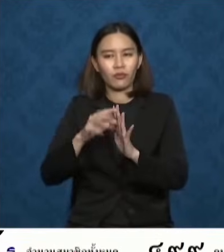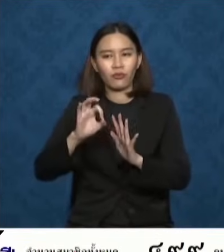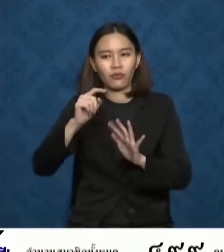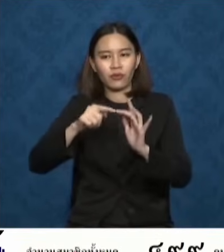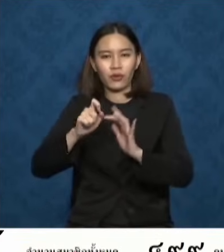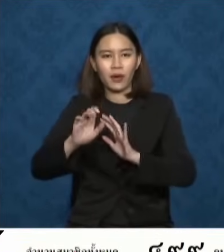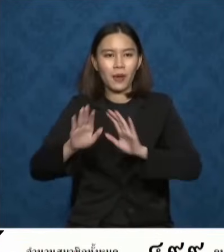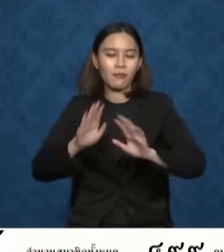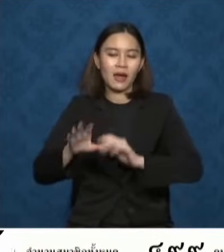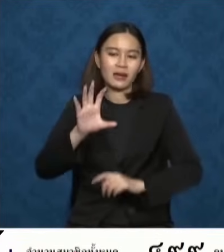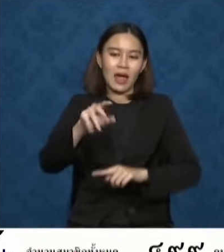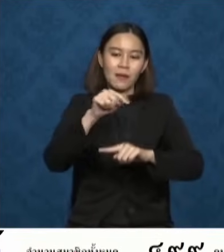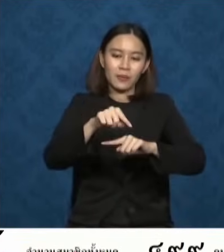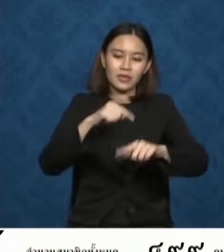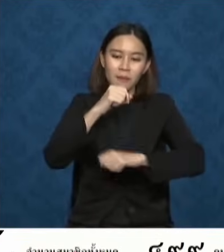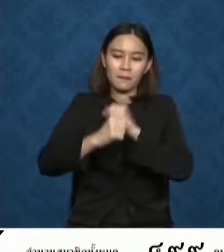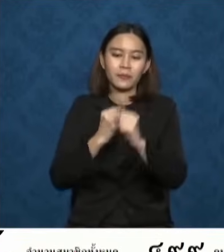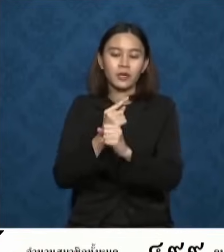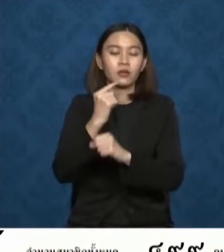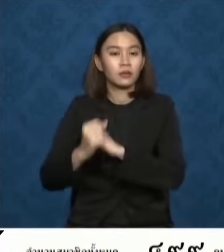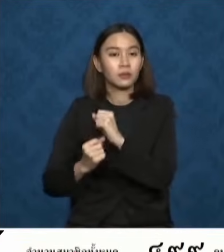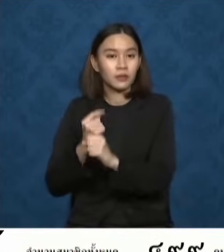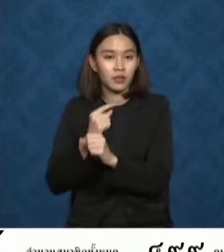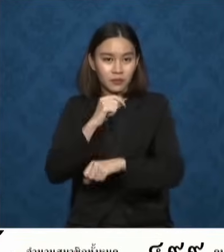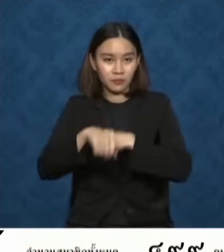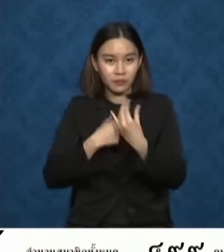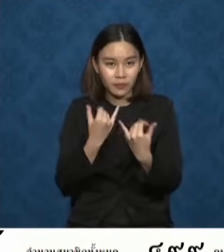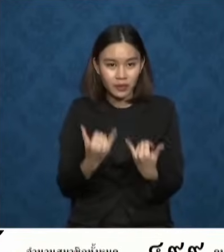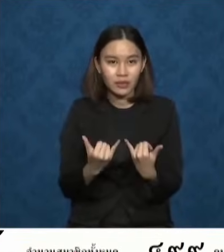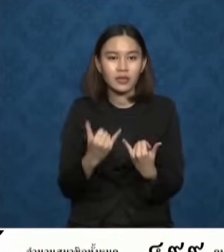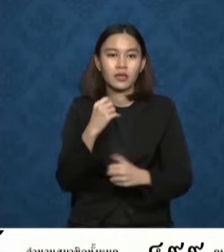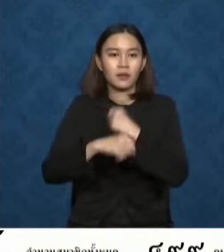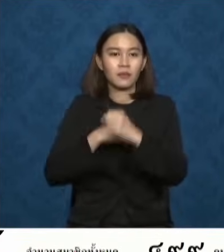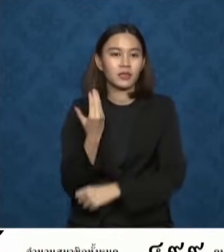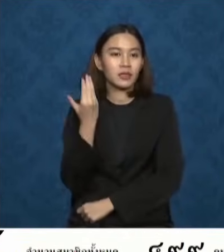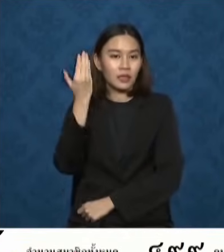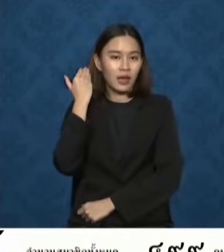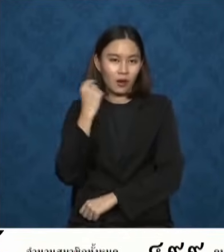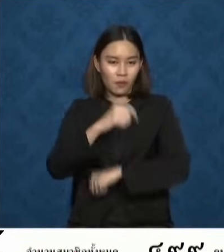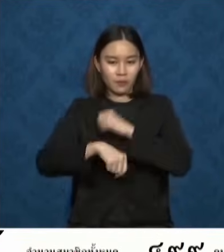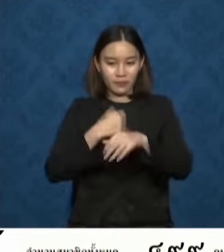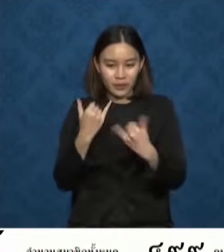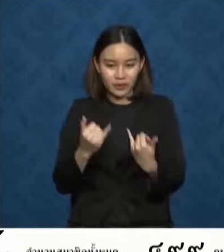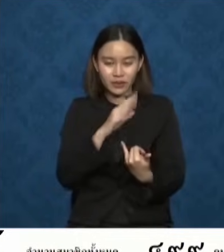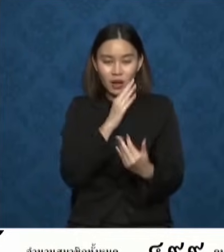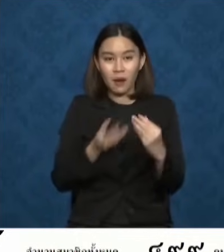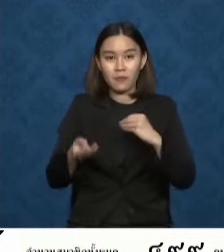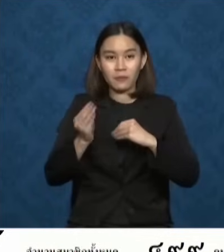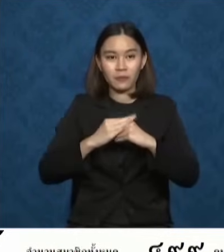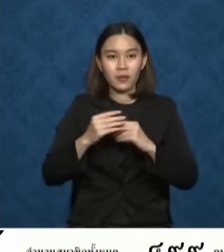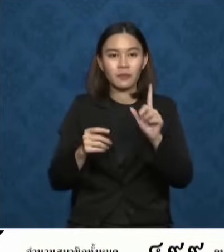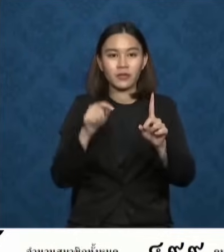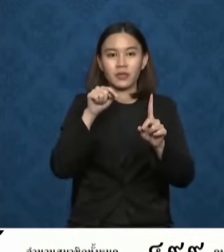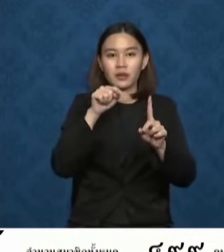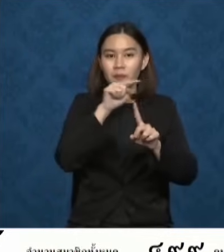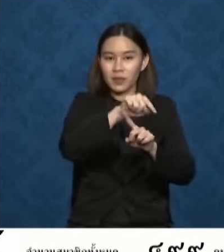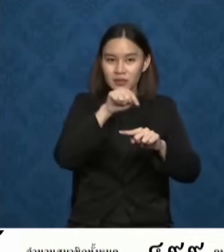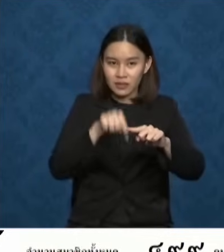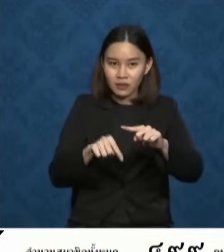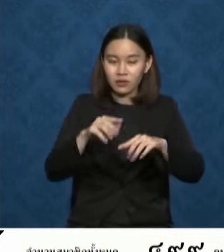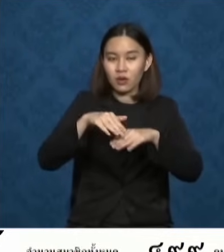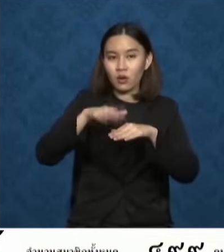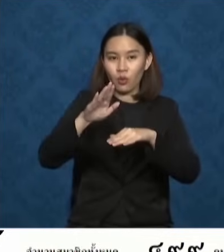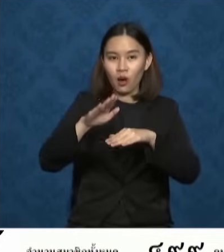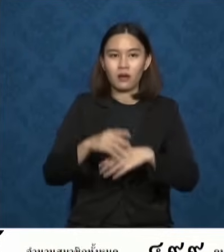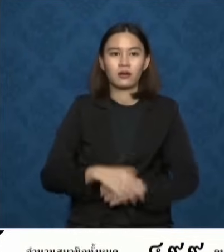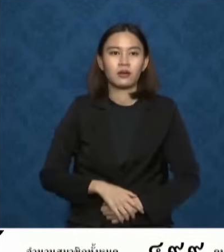ลี่ย 5% ในแต่ละปีเพราะนั้นปีนี้กับปีที่แล้วกับปีนี้เนี่ยถ้าเพิ่มขึ้นเพียง1กว่าเปอร์เซ็นต์นี่เมื่อเอ